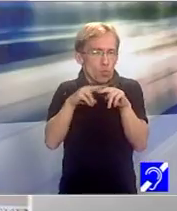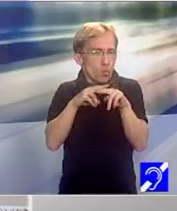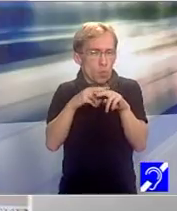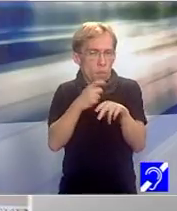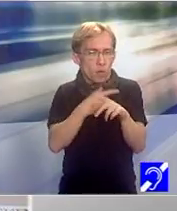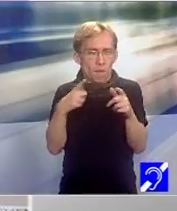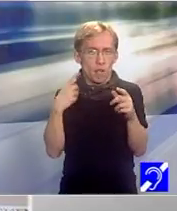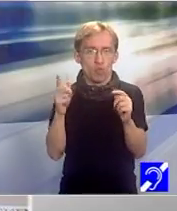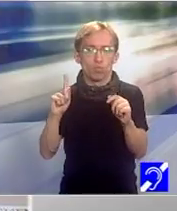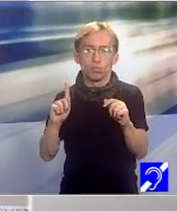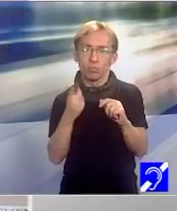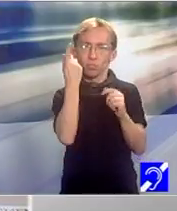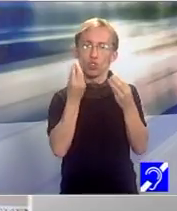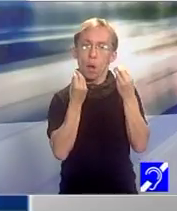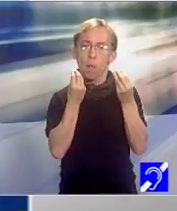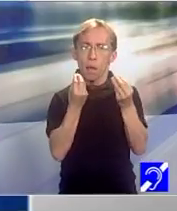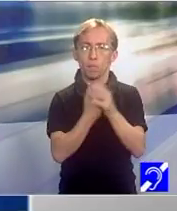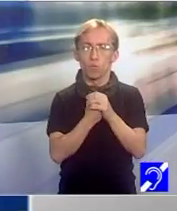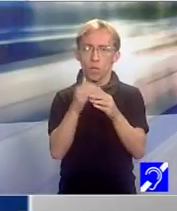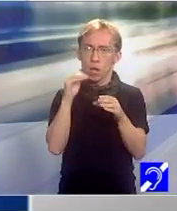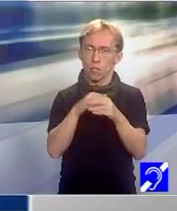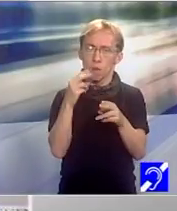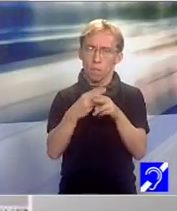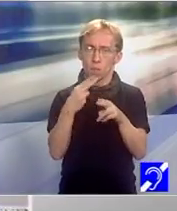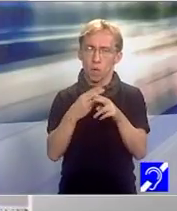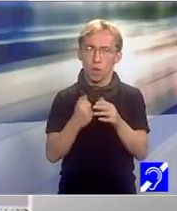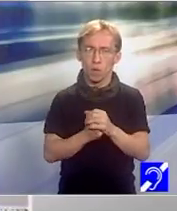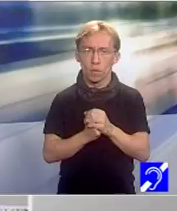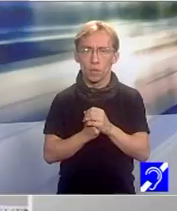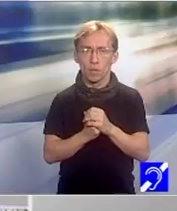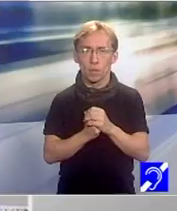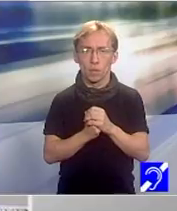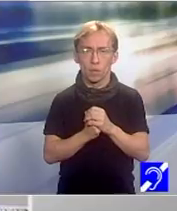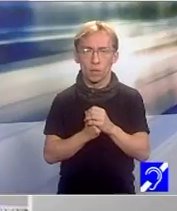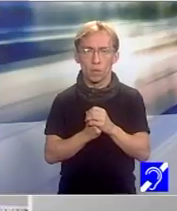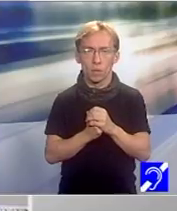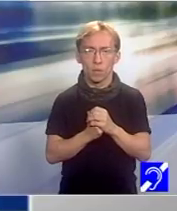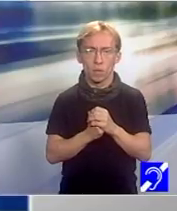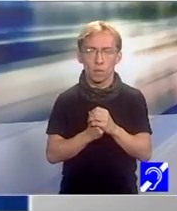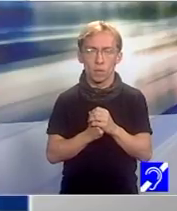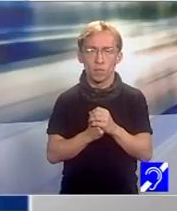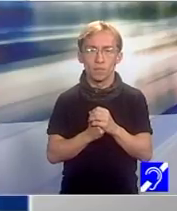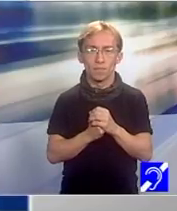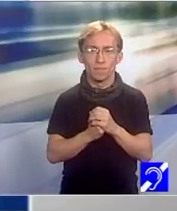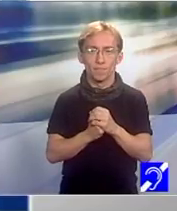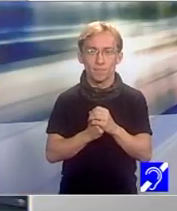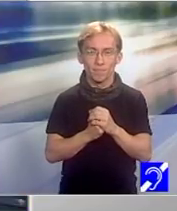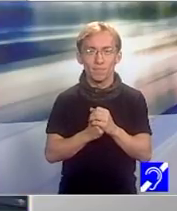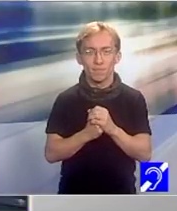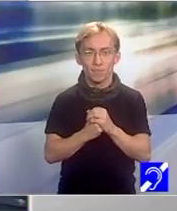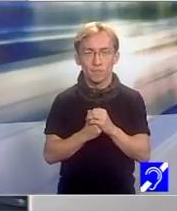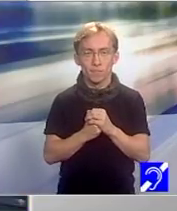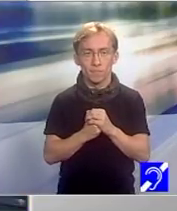boală? Poți să fii cel mai bun în tot ce vrei tu, dar cum sărăcia să fii cel mai bun într-o boală? Și am încercat și cred că să ai și un răspuns.